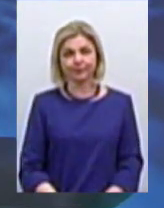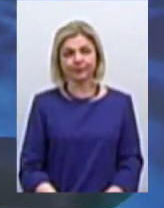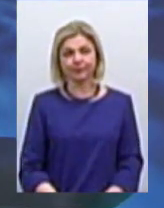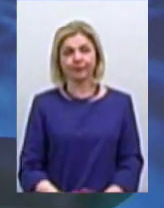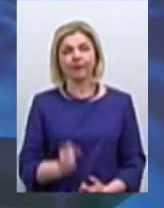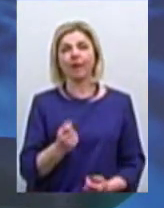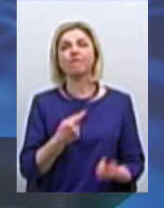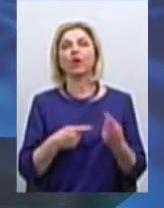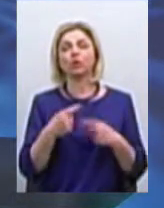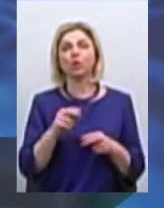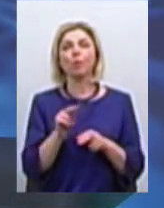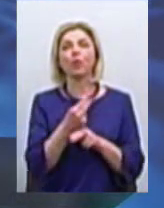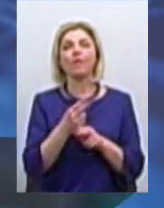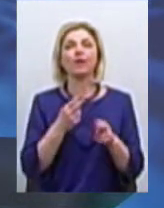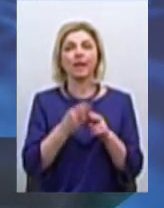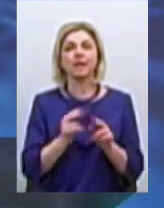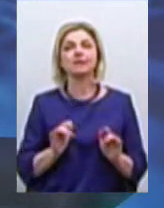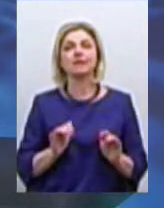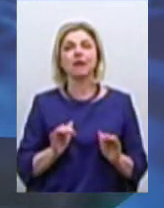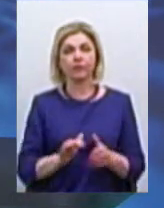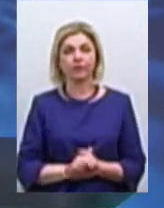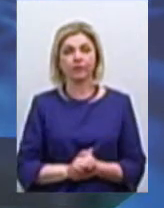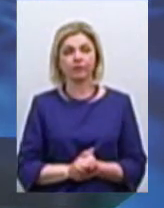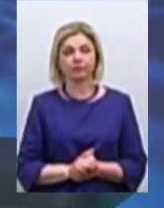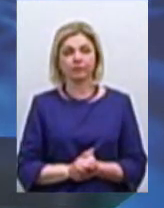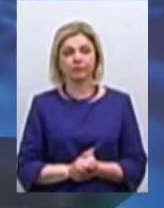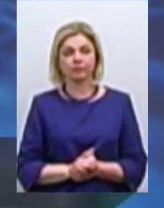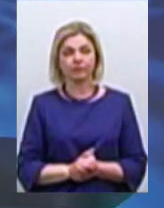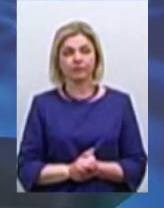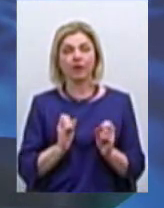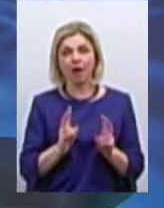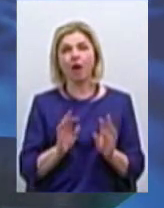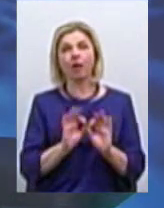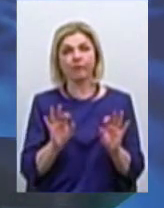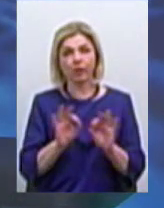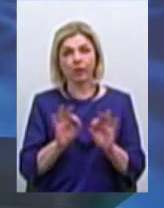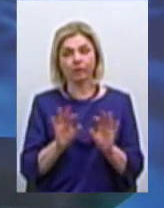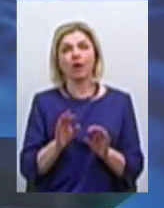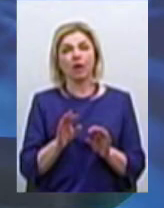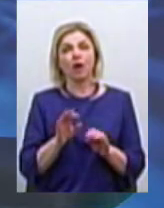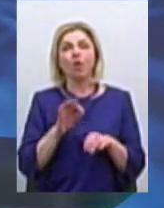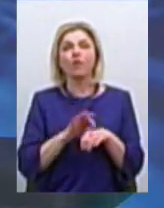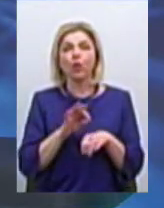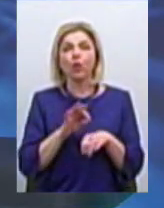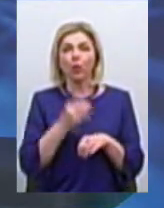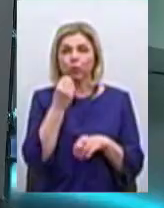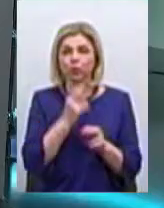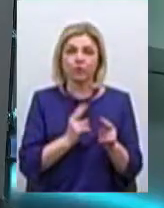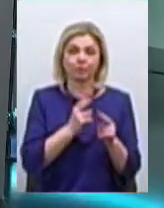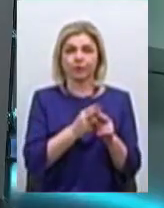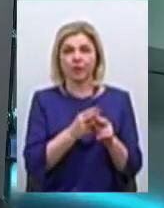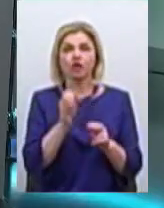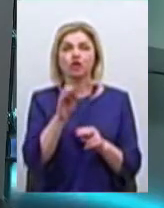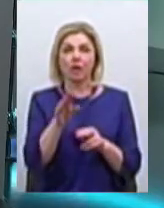до профілактичних заходів. Як ми зазначили, хворобу легше попередити, ніж